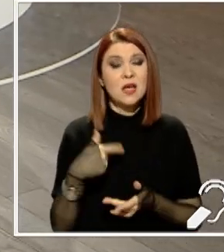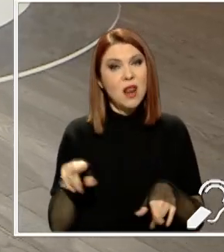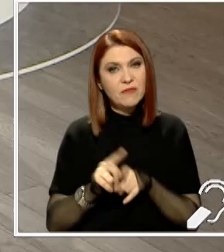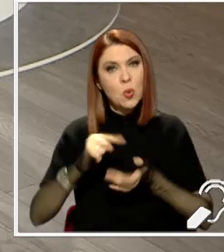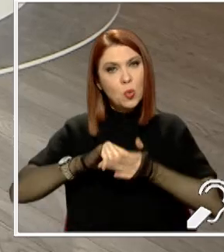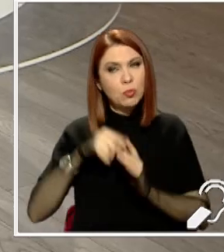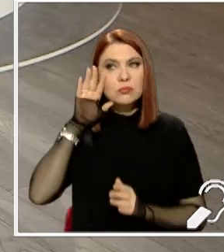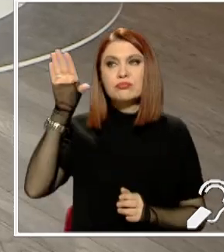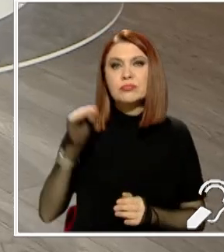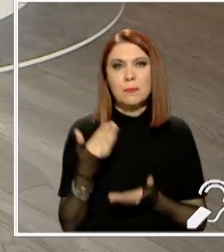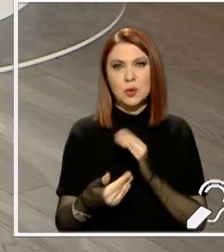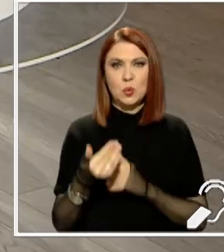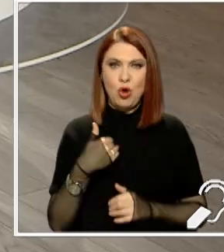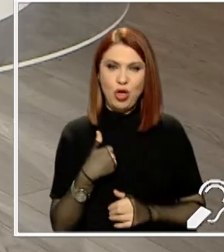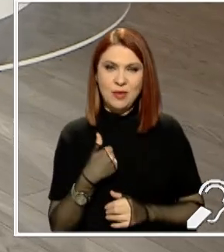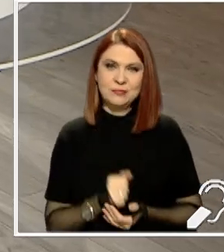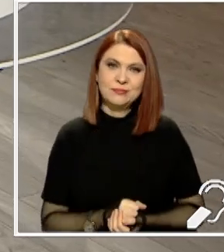un punct de inspirație cumva pentru noi.